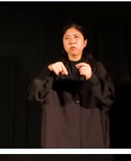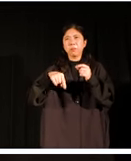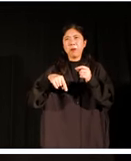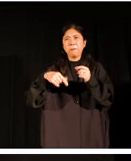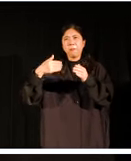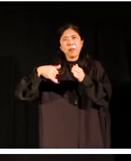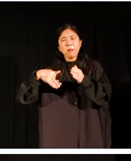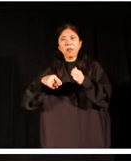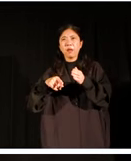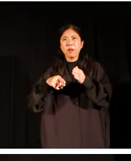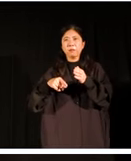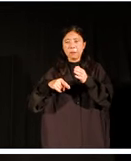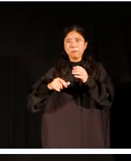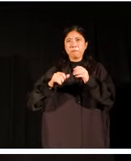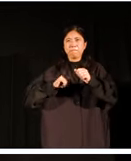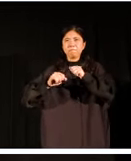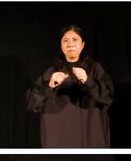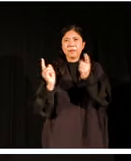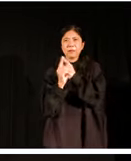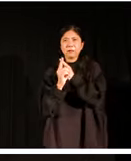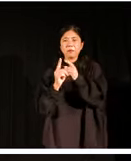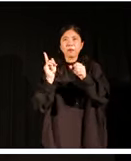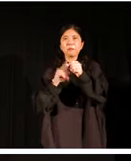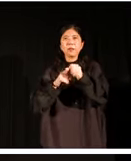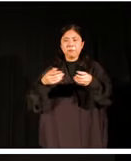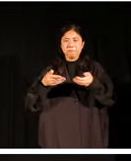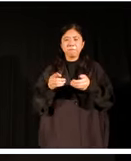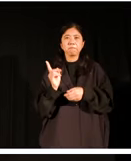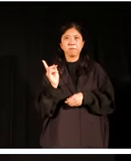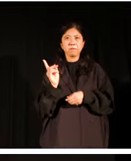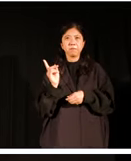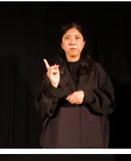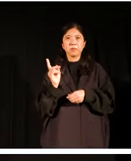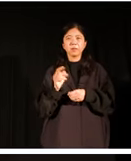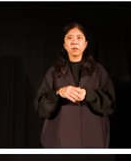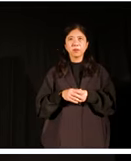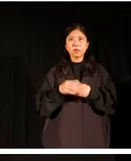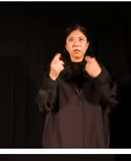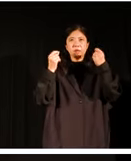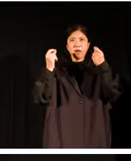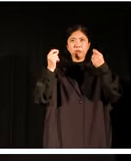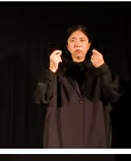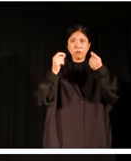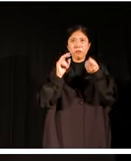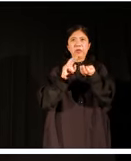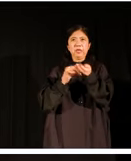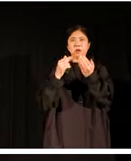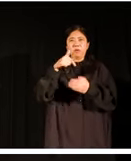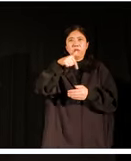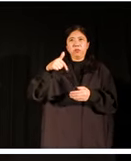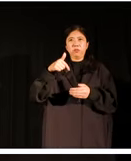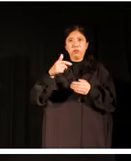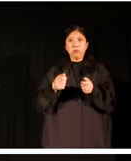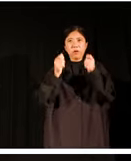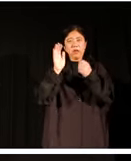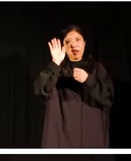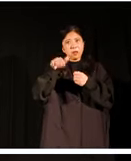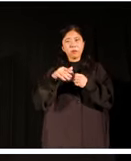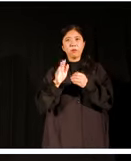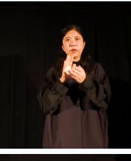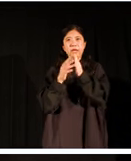改善すべく活動に参加したという過さんなんですがえ琉球大学医学部を卒業いたしましてえ県立病院